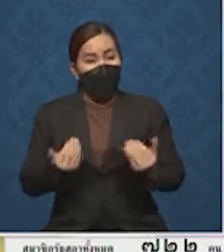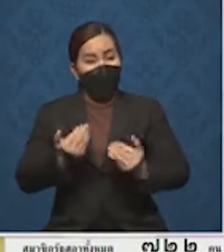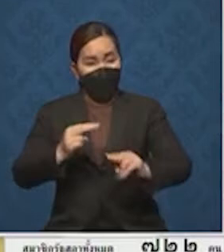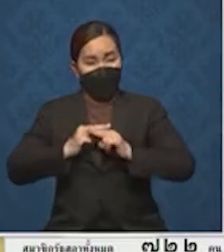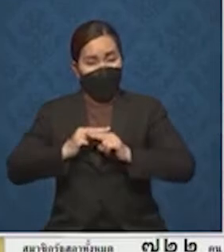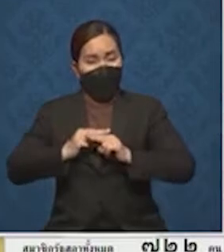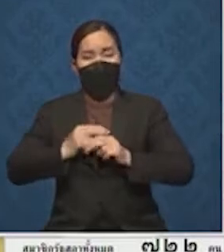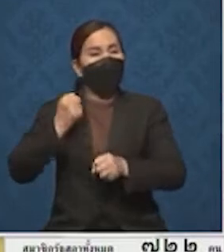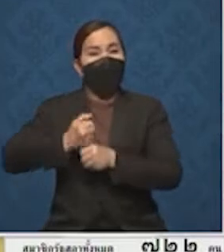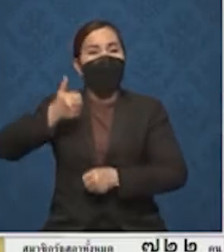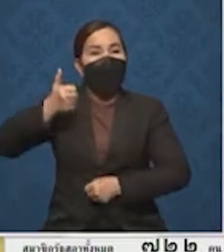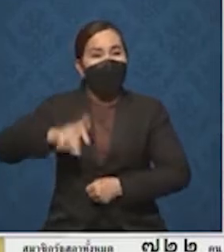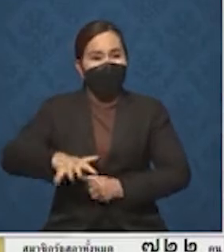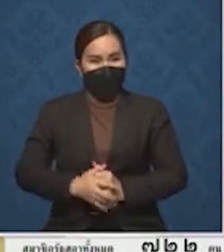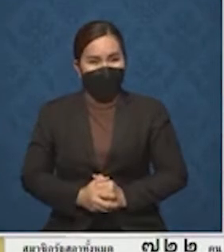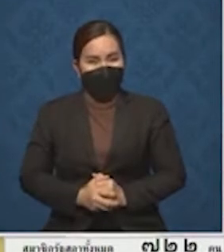ได้อย่ไร